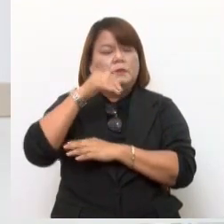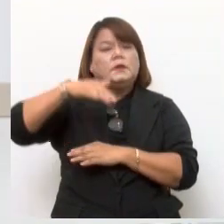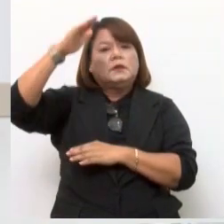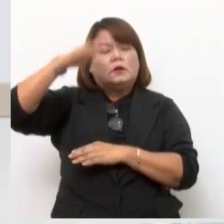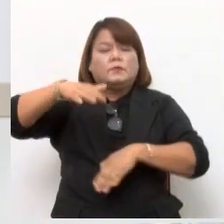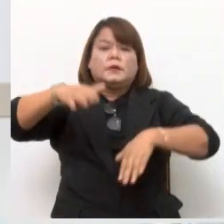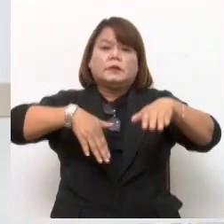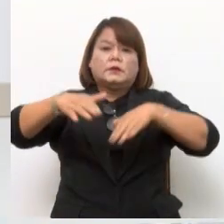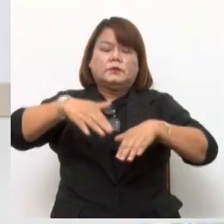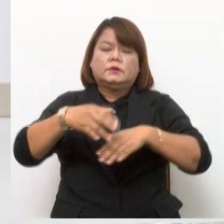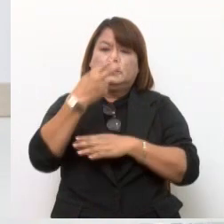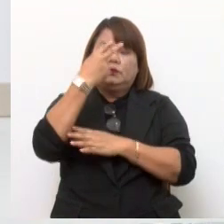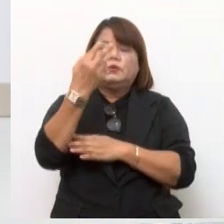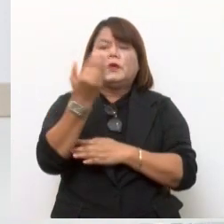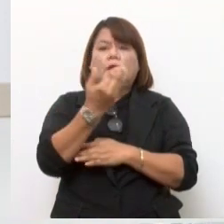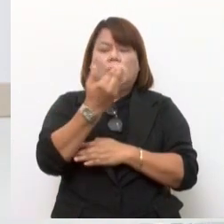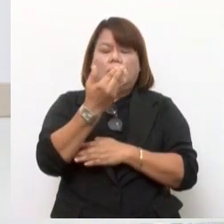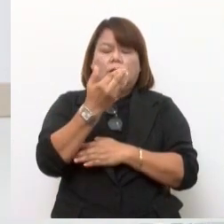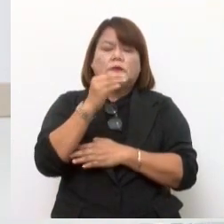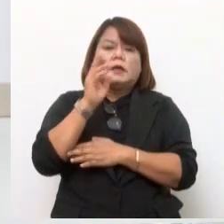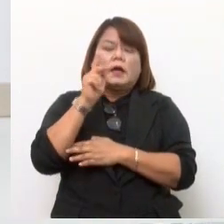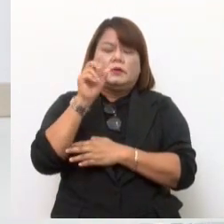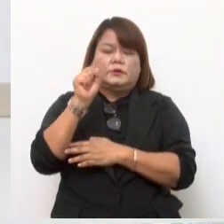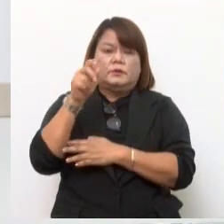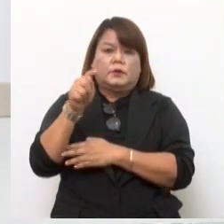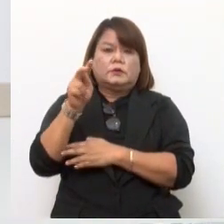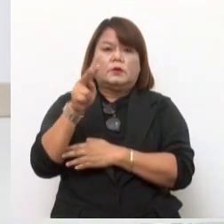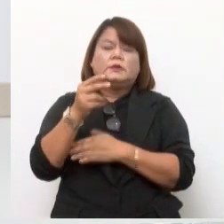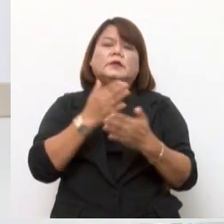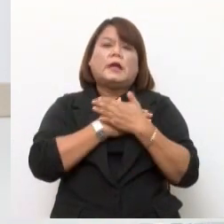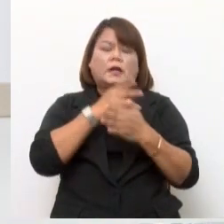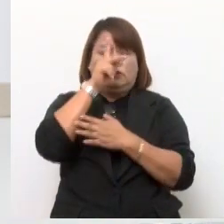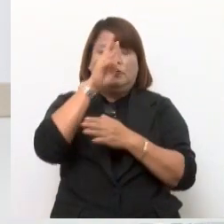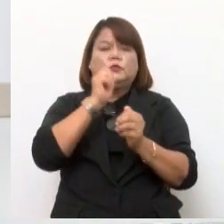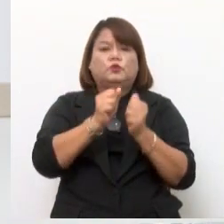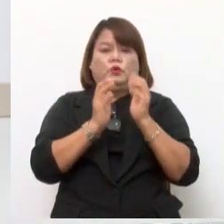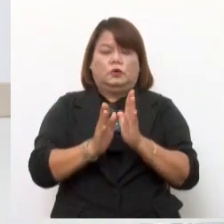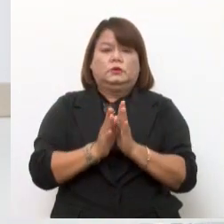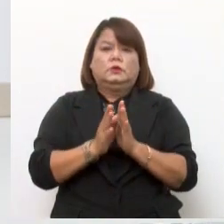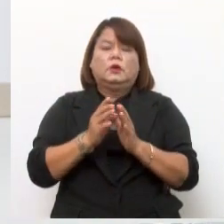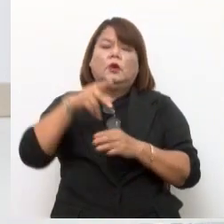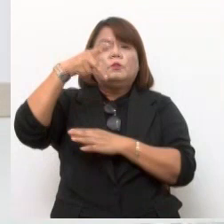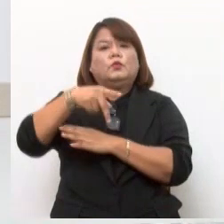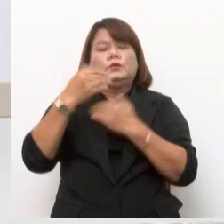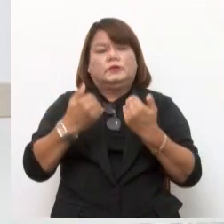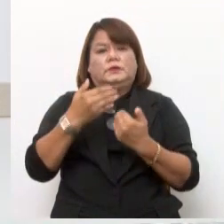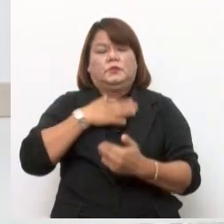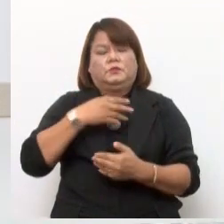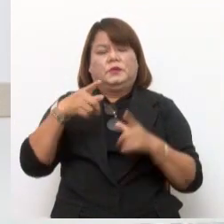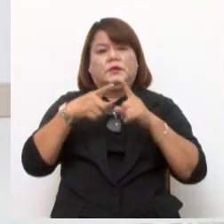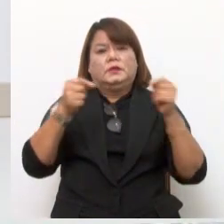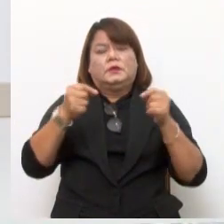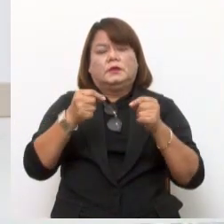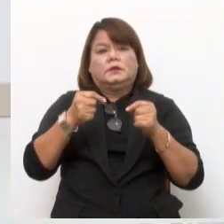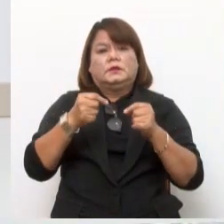นที่ชมรายการพุธเช้าข่าวสปท.ที่รักและเคารพทุกท่านครับสำหรับพุธนี้นะครับผมก็มีประเด็นในการที่